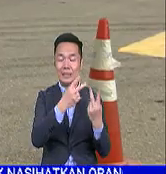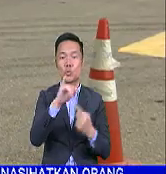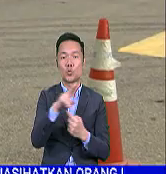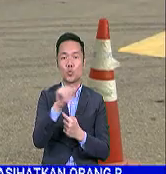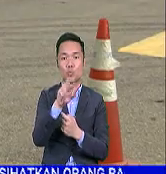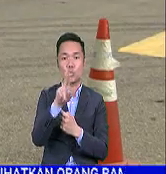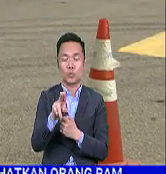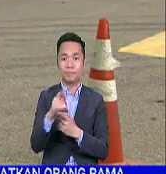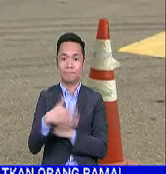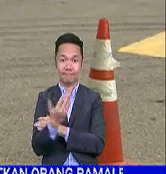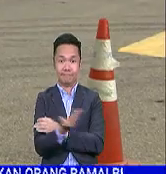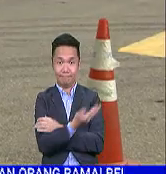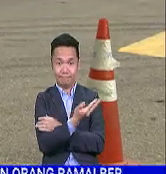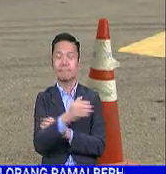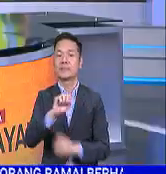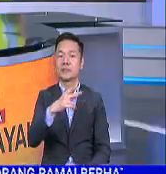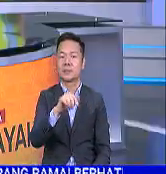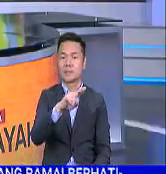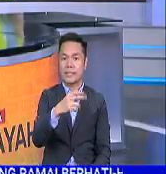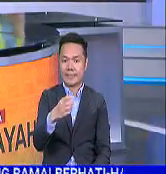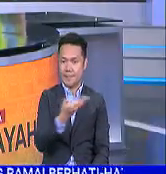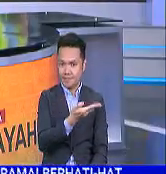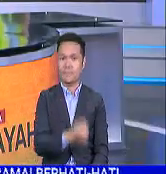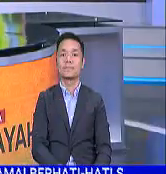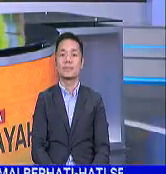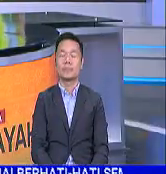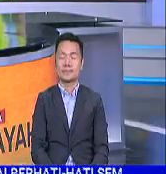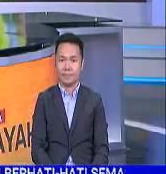Juru. Kita kembali bersama Sahih di Angkasa Puri. Silakan Sahih.